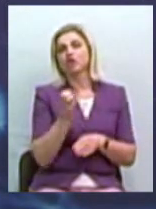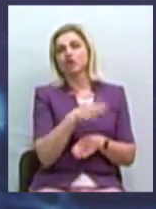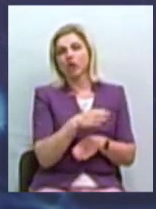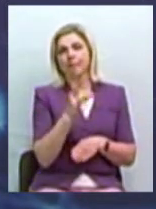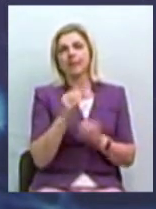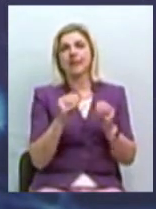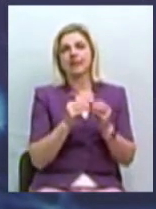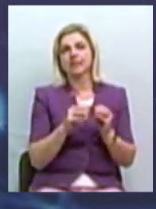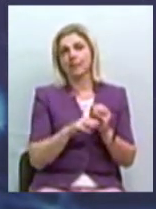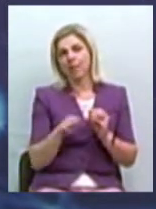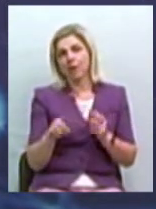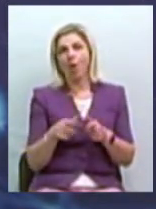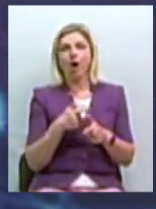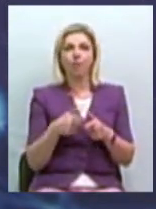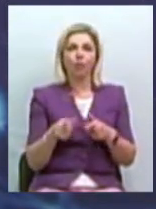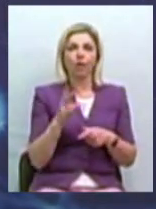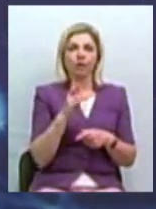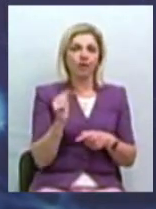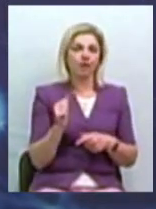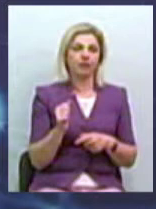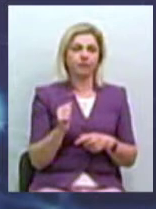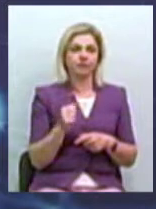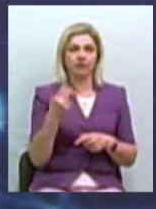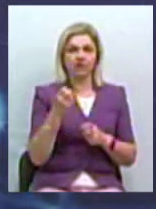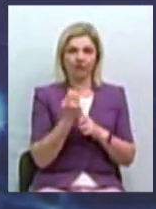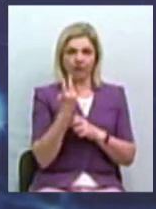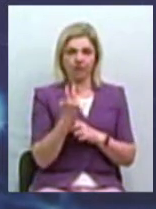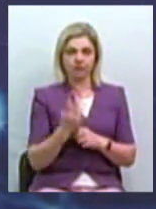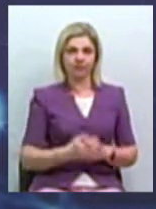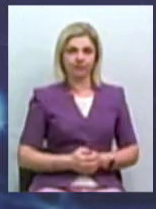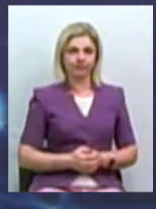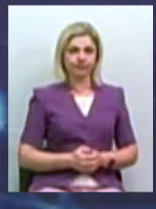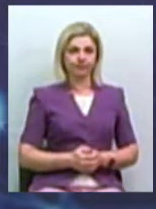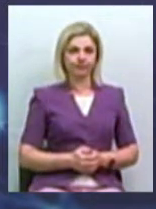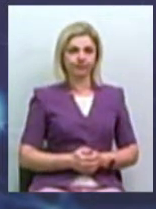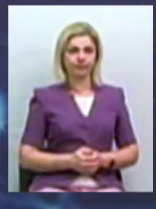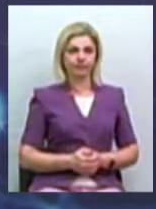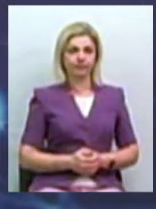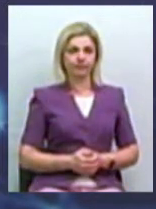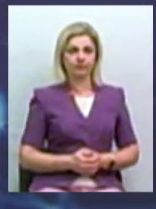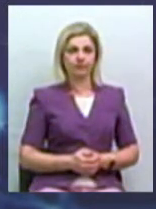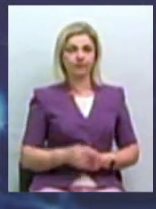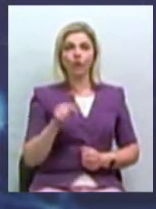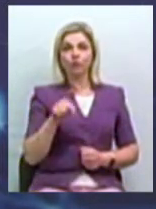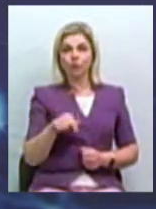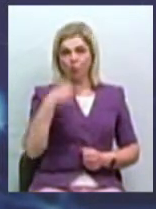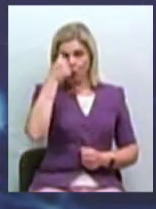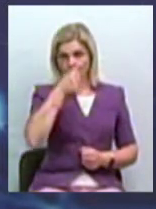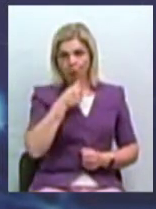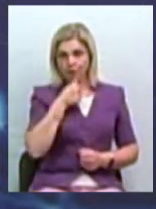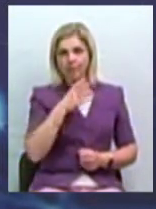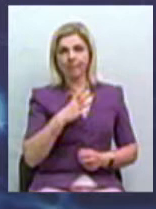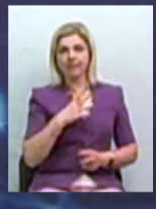на 10 мільйонів або на 12, як в минулому році було. У нас в цьому році